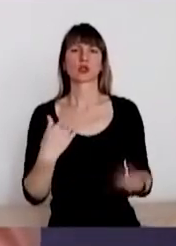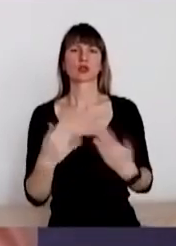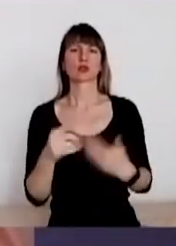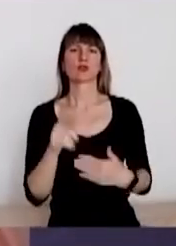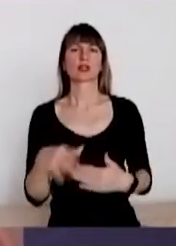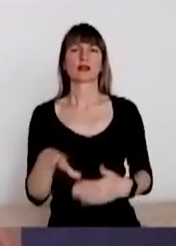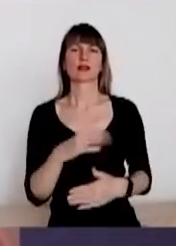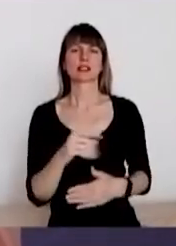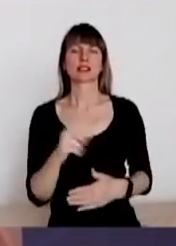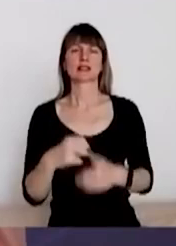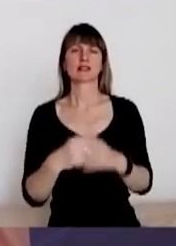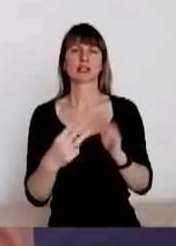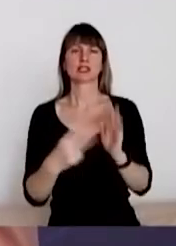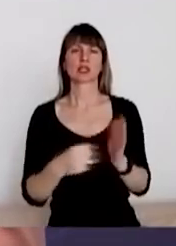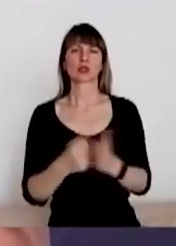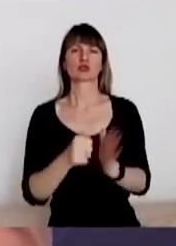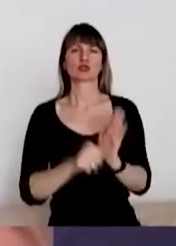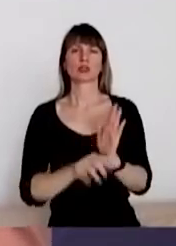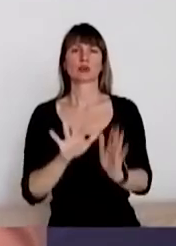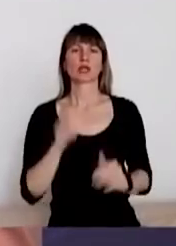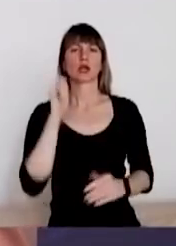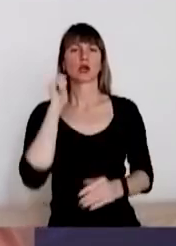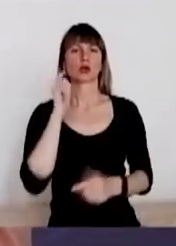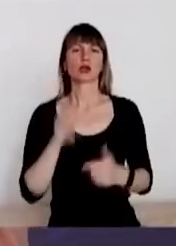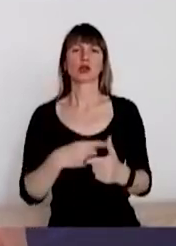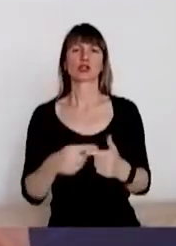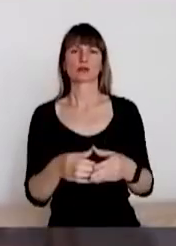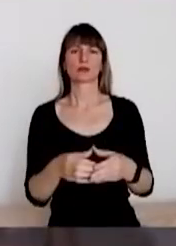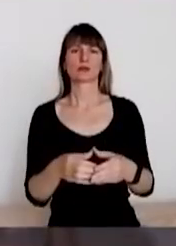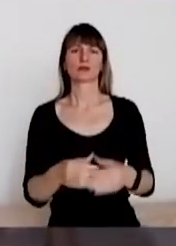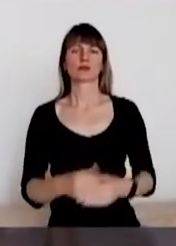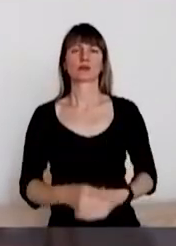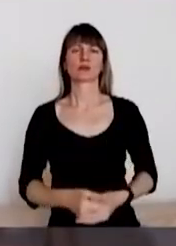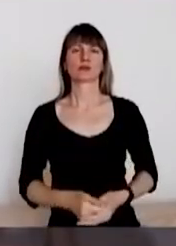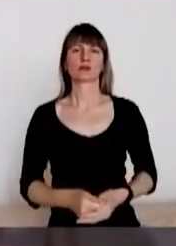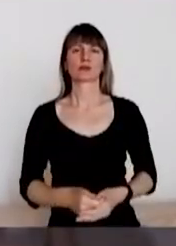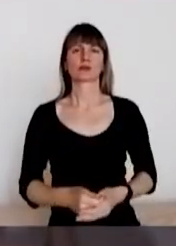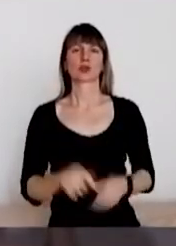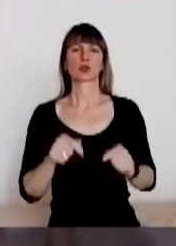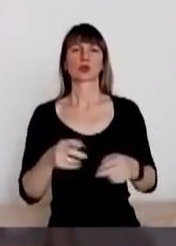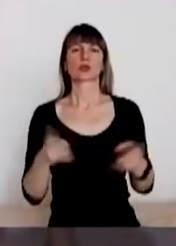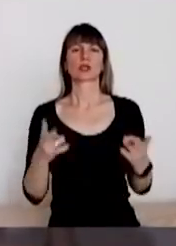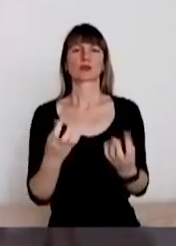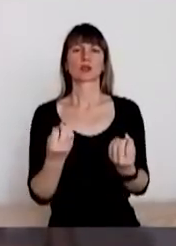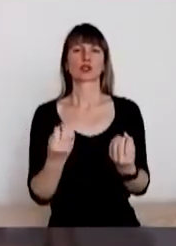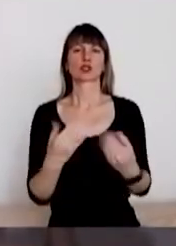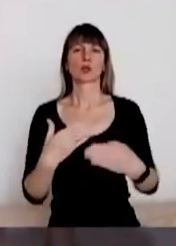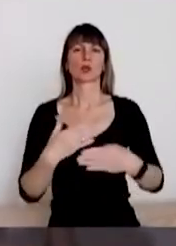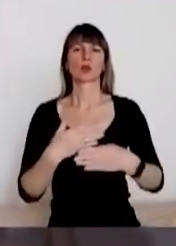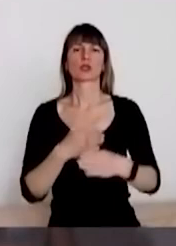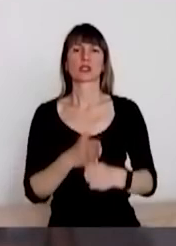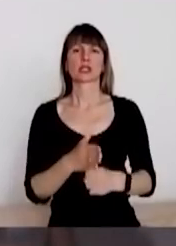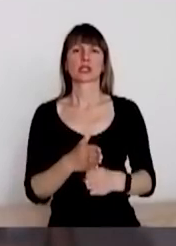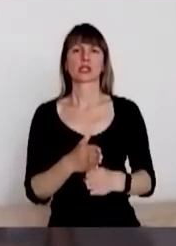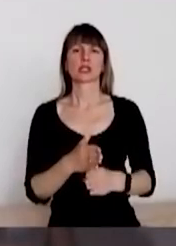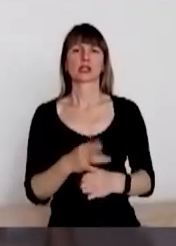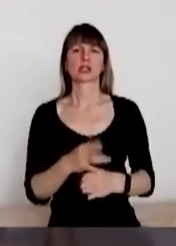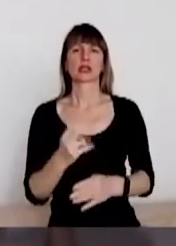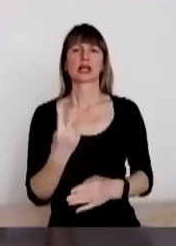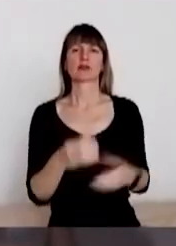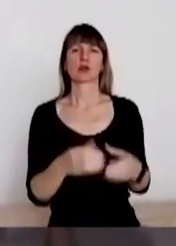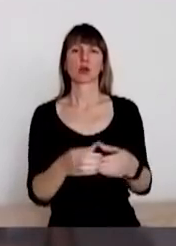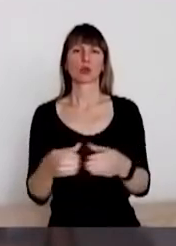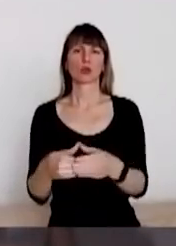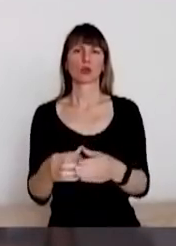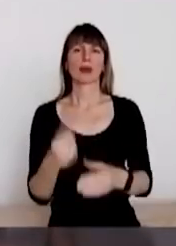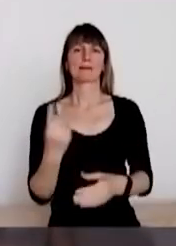з 18 до 65 років, чи окремих категорій? Тут треба ще поділити на дві категорії.